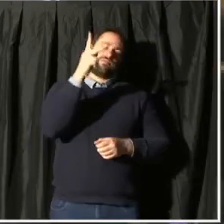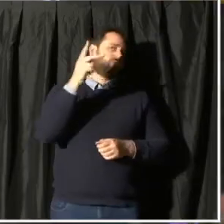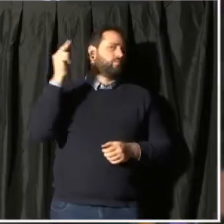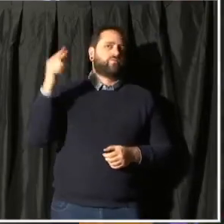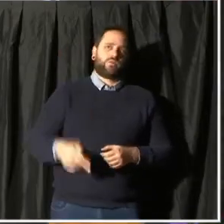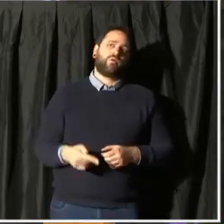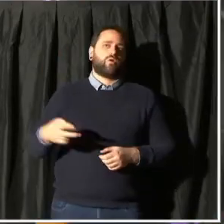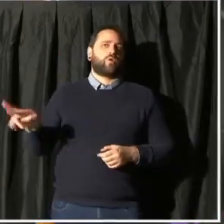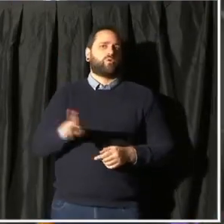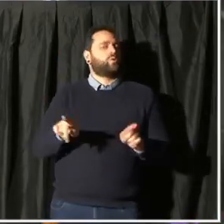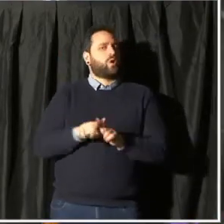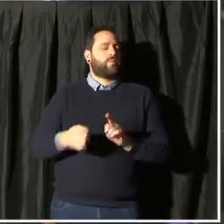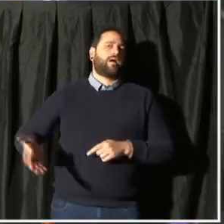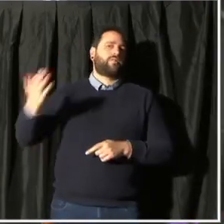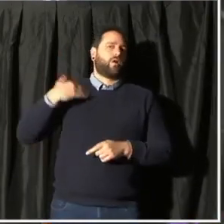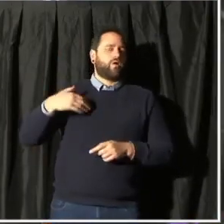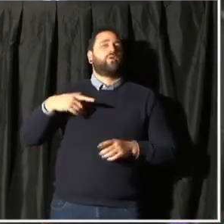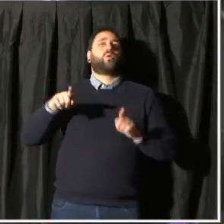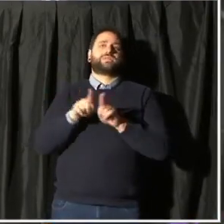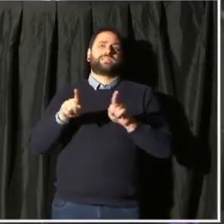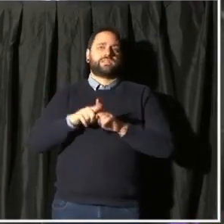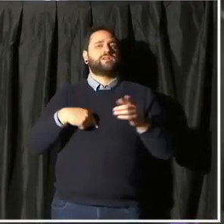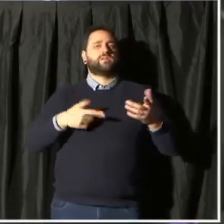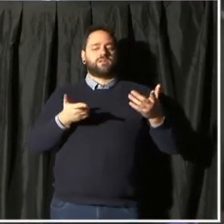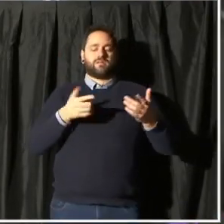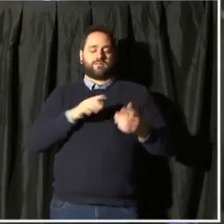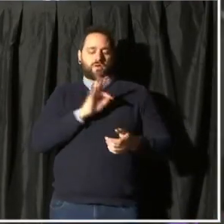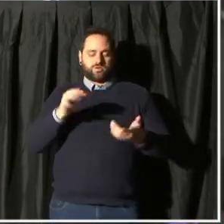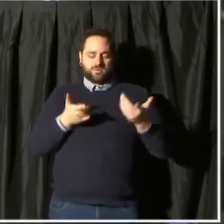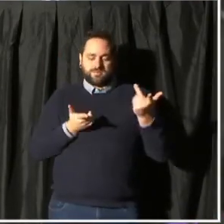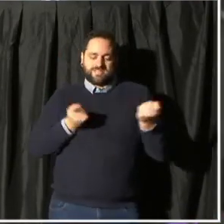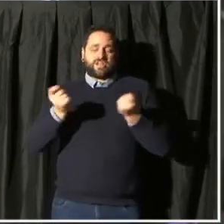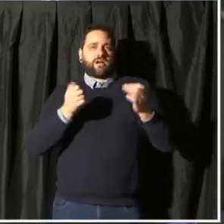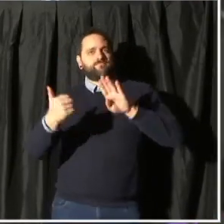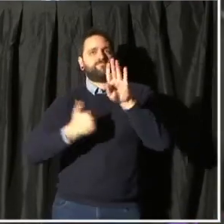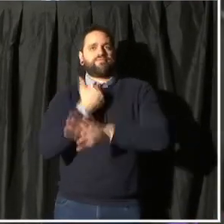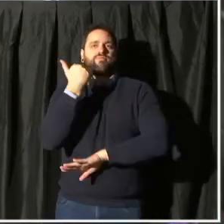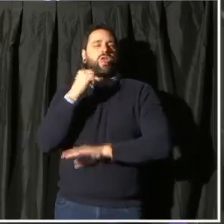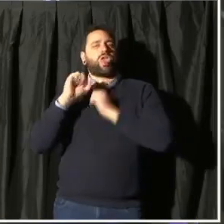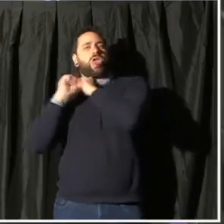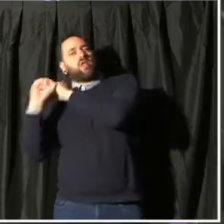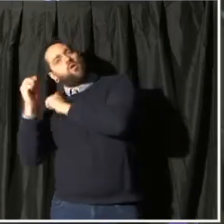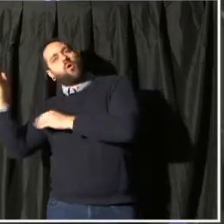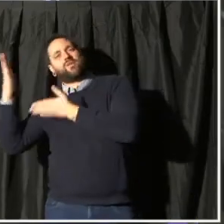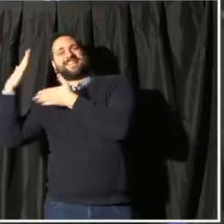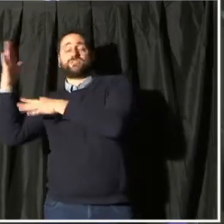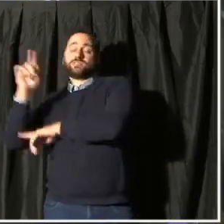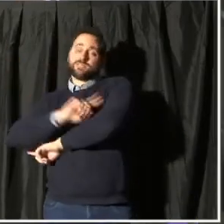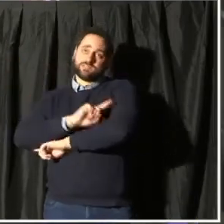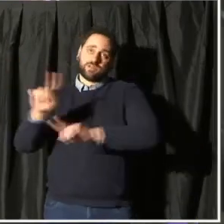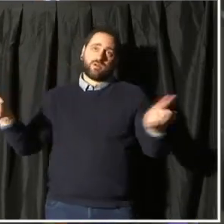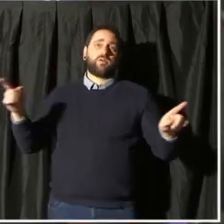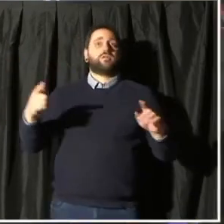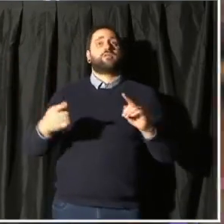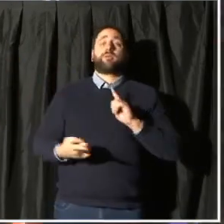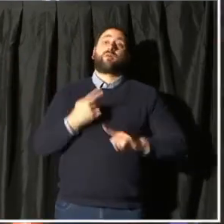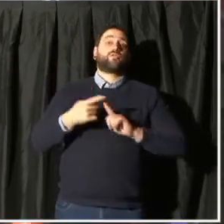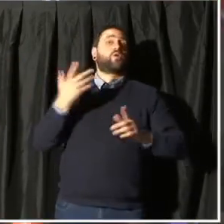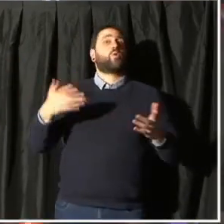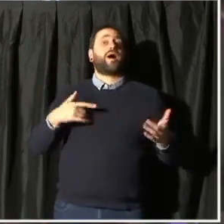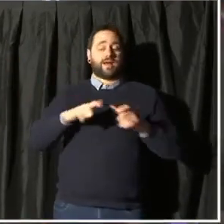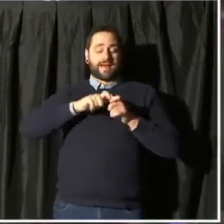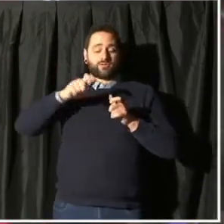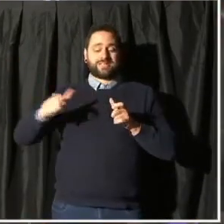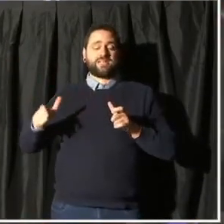notre souveraineté donc ça passera par d'abord relocaliser l'industrie en france ça ceux qui sont partis chercher